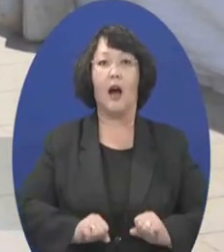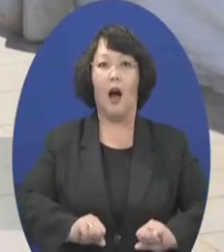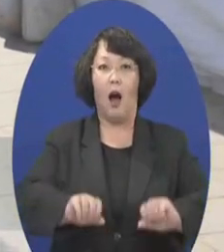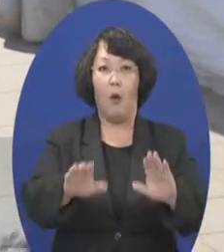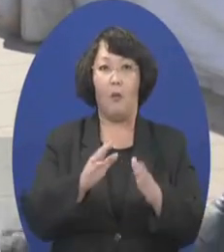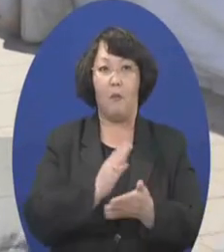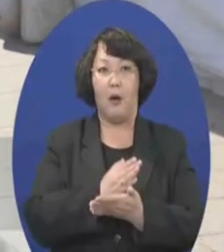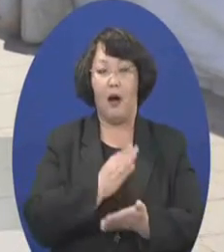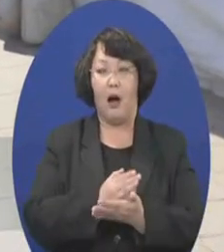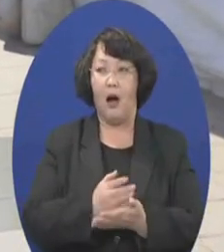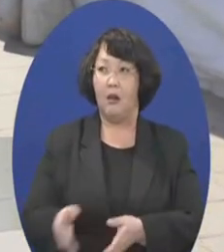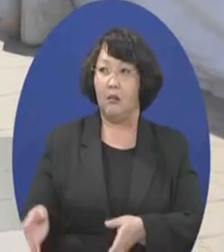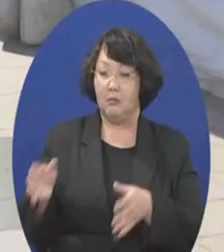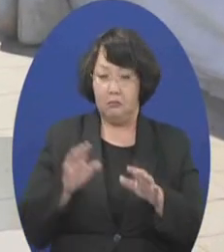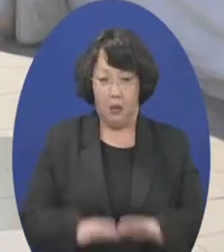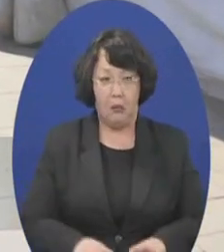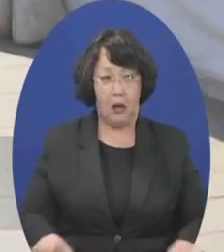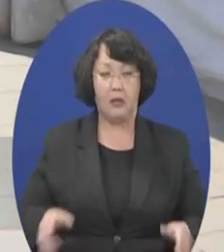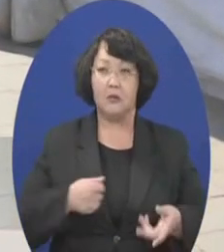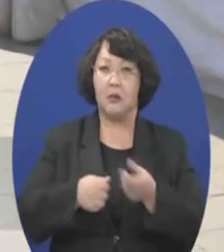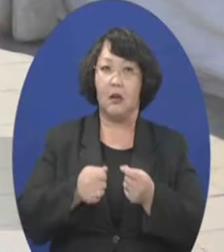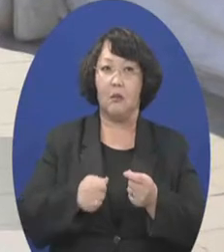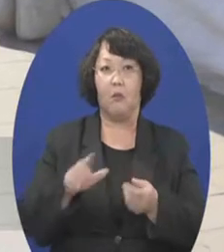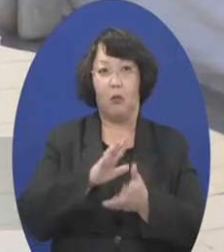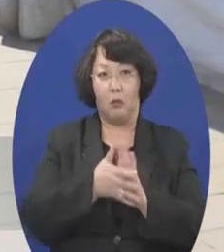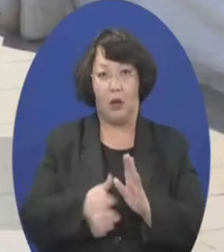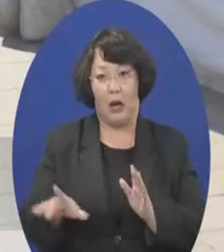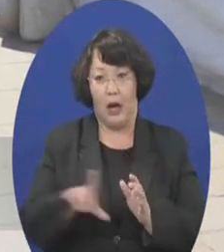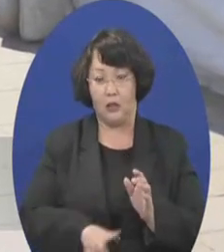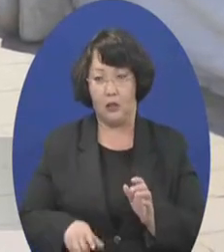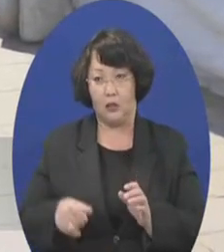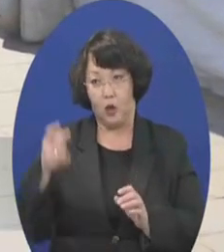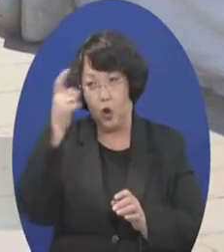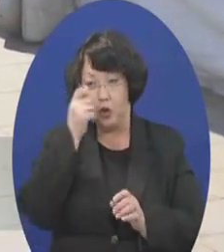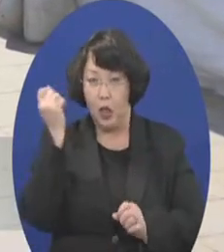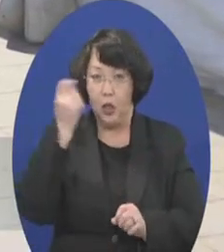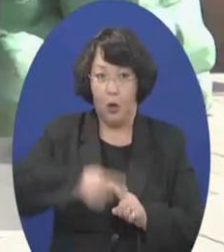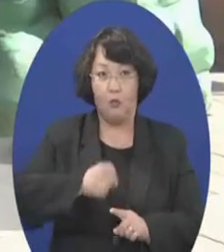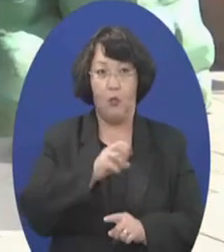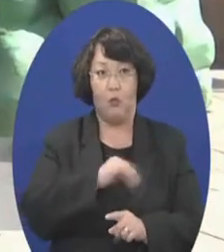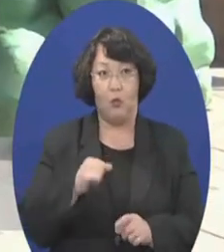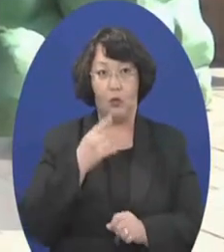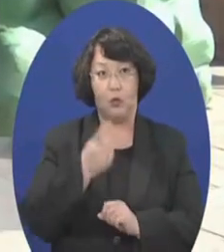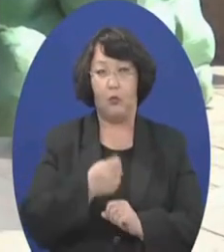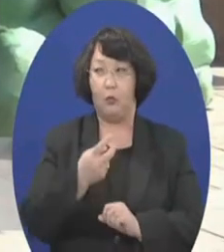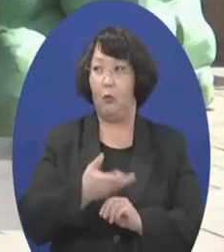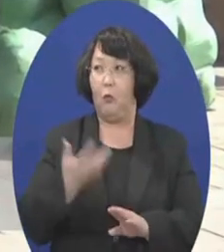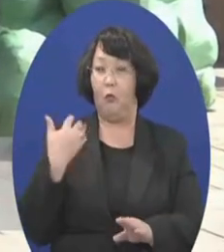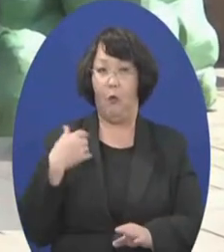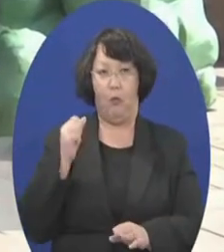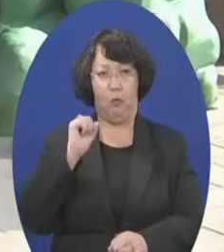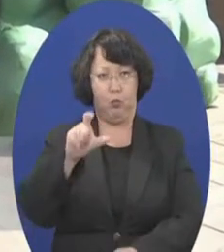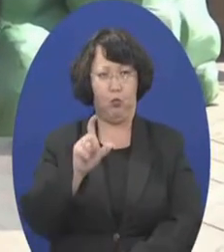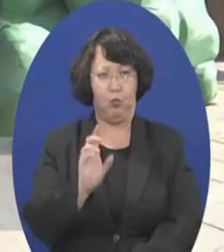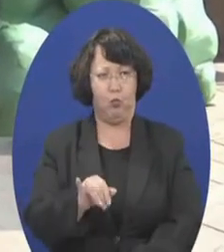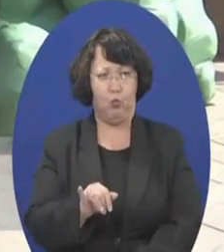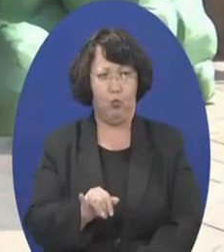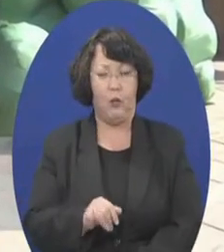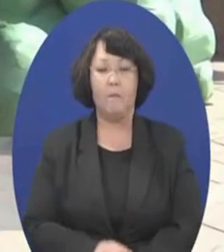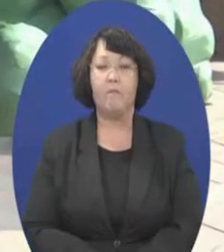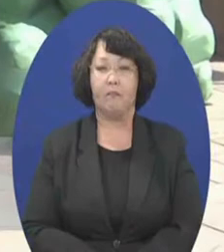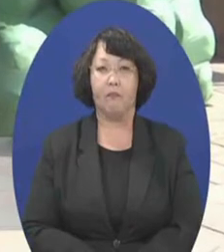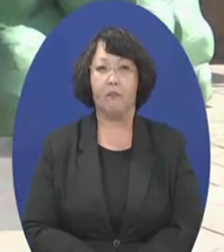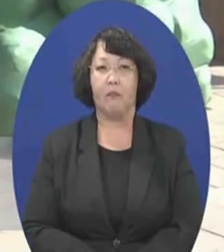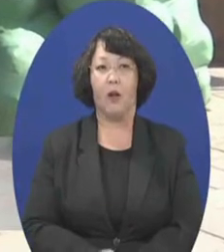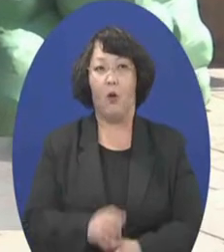байгаа. Гэтэл чинь энэ одоо газар нь үнэтэй болчихдг юм уу? Нодлон авчнагаас бол айгүй үнэтэй. Уг нь бол хэрэглэгч зах зээлд